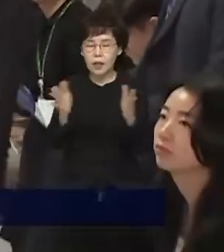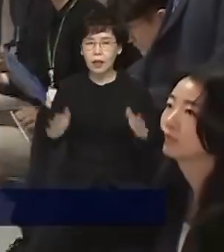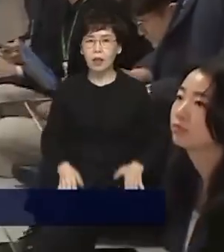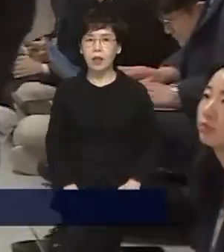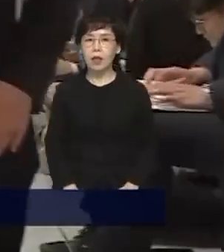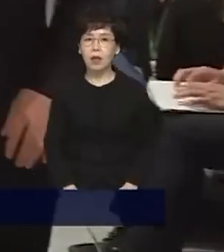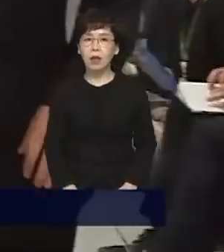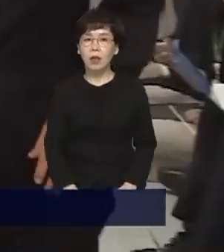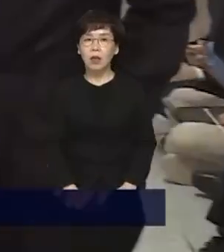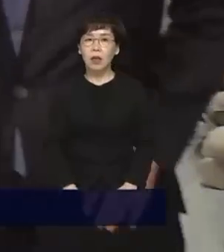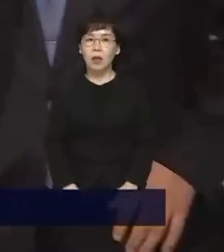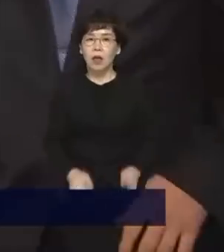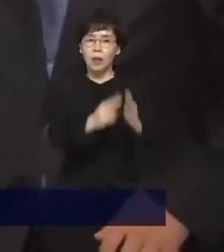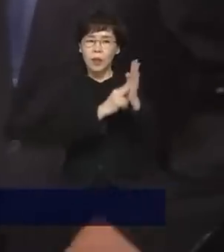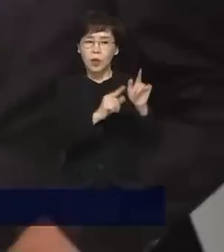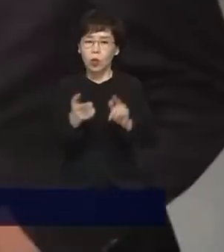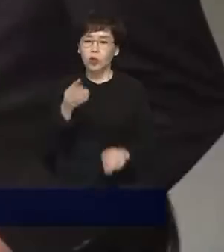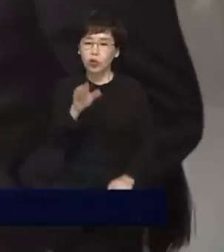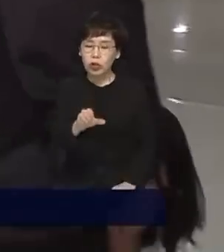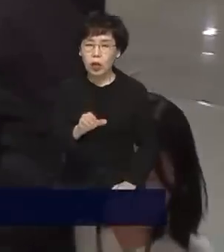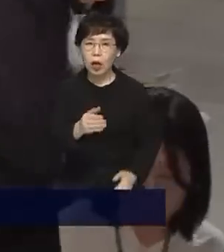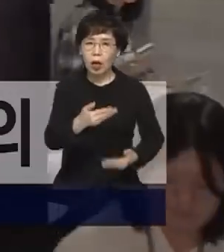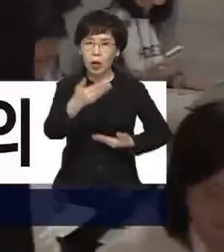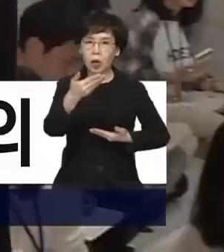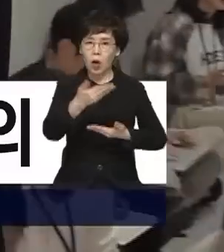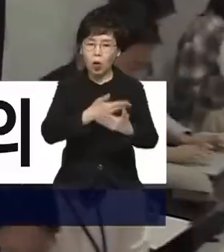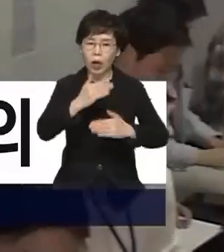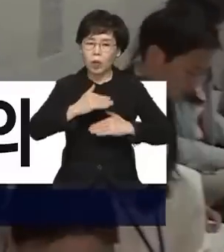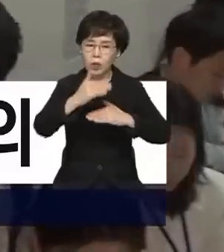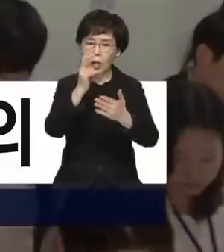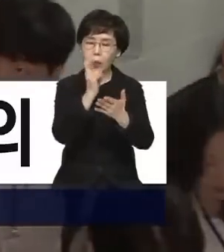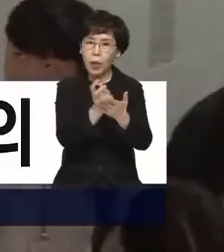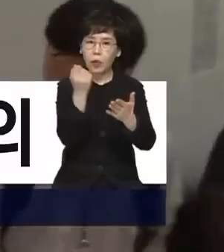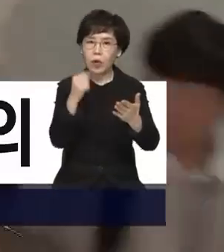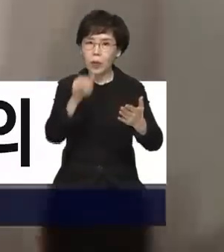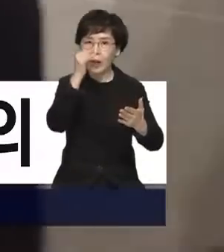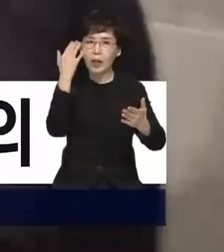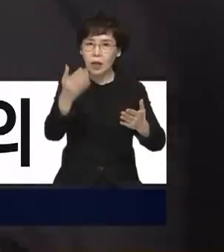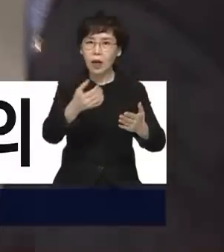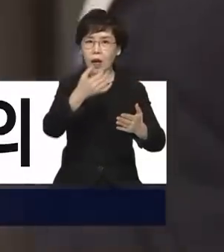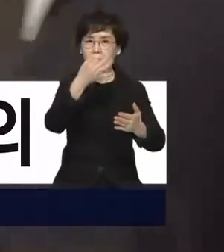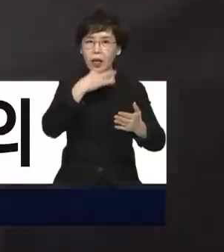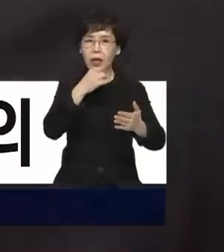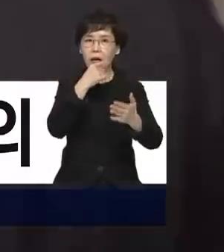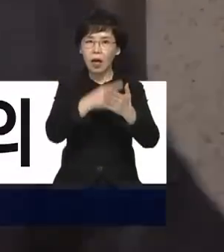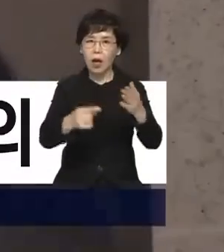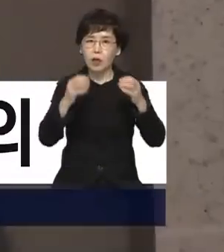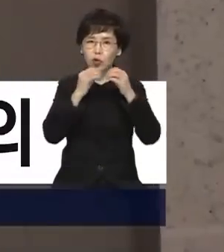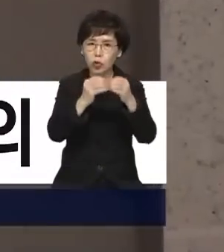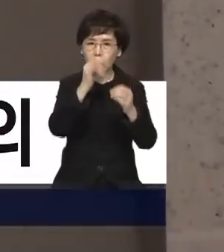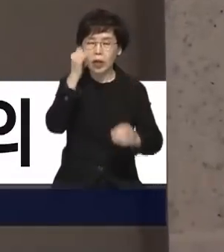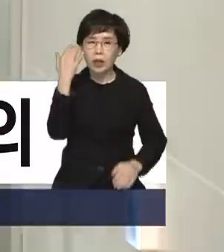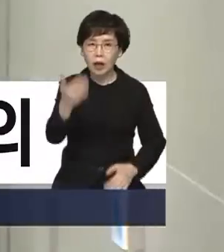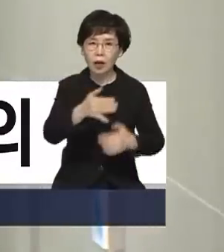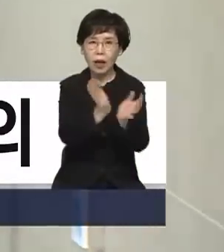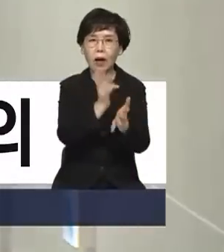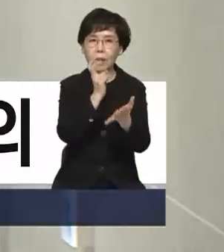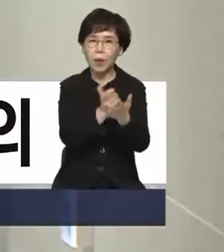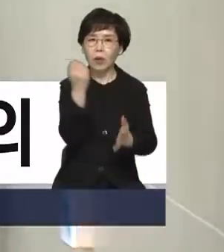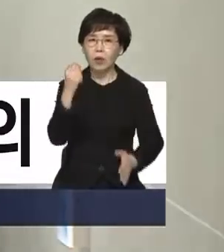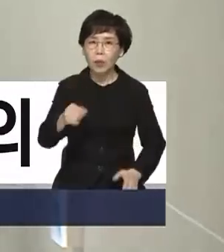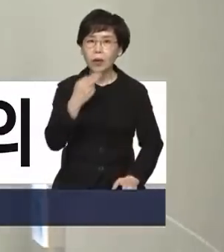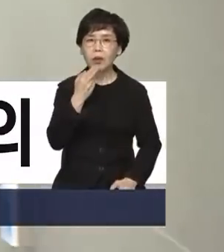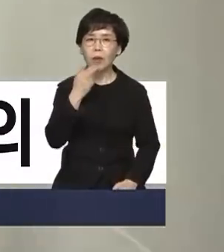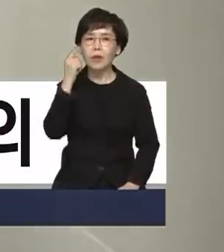본격화했습니다. 가상화폐 투자와 거래 과정에서의 법률 위반 소지와 이해충돌 문제는 물론 당헌 당규 위반 사항은